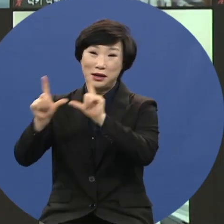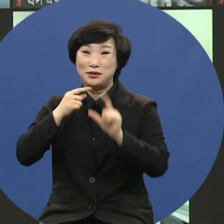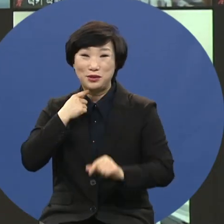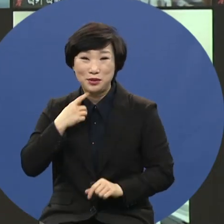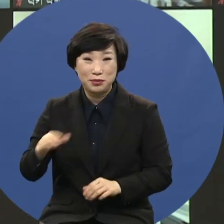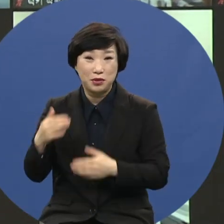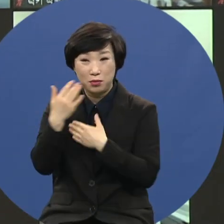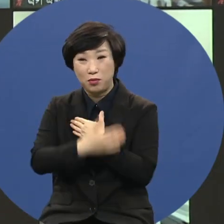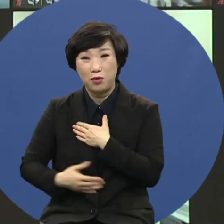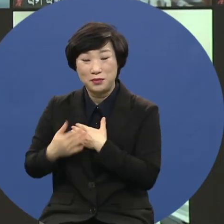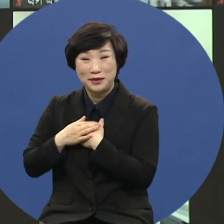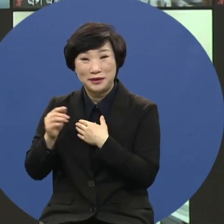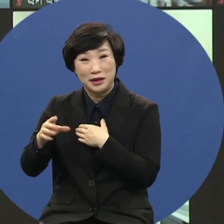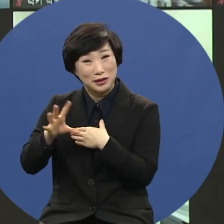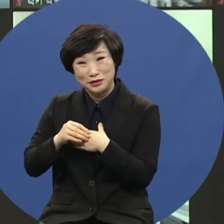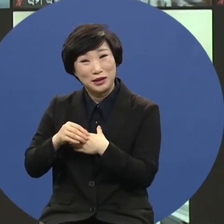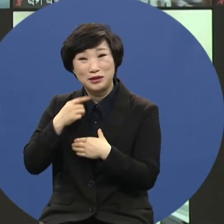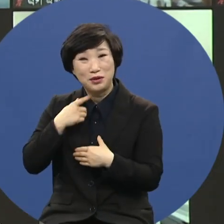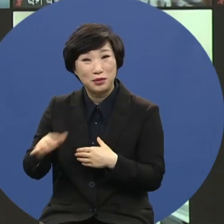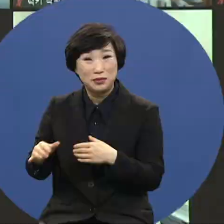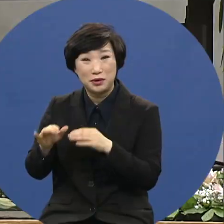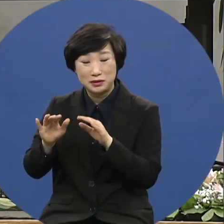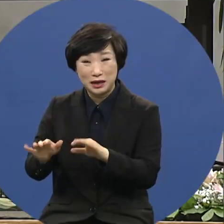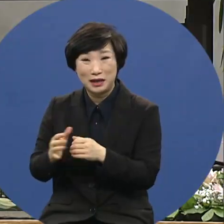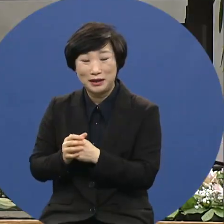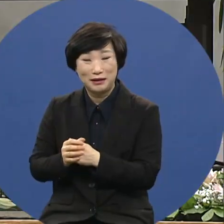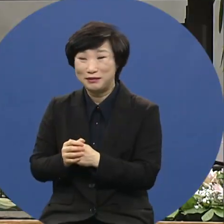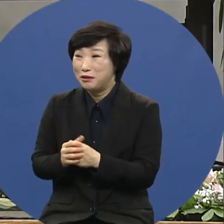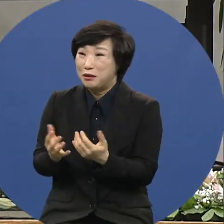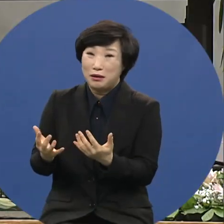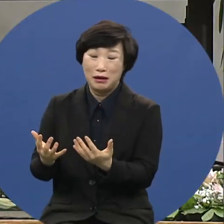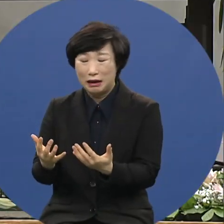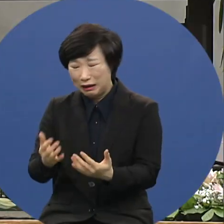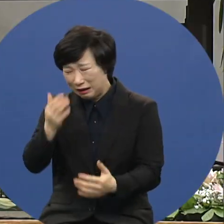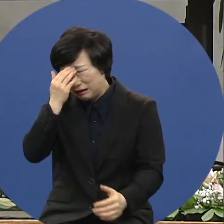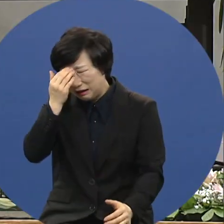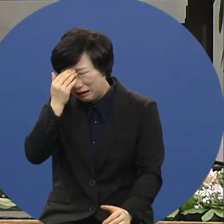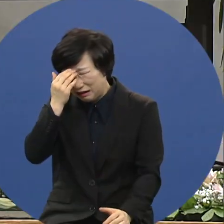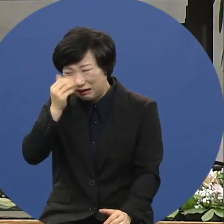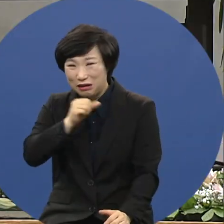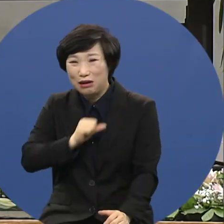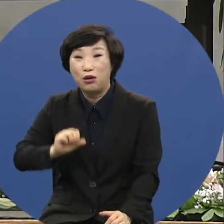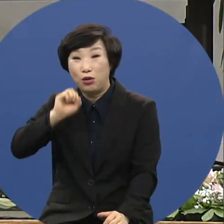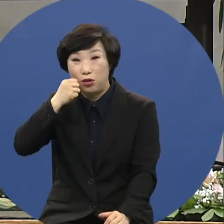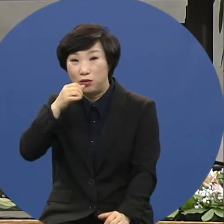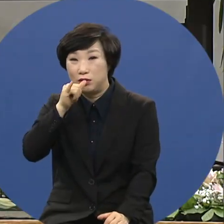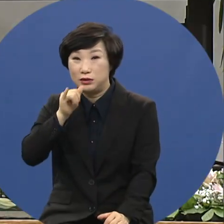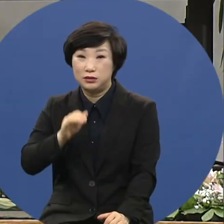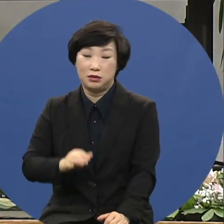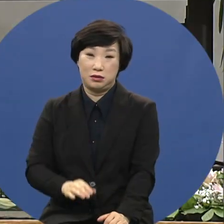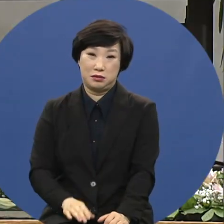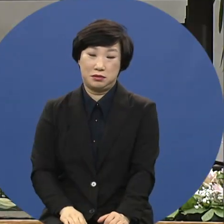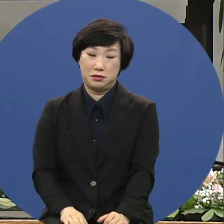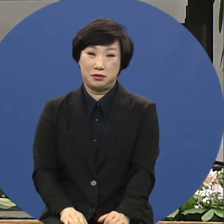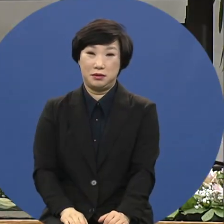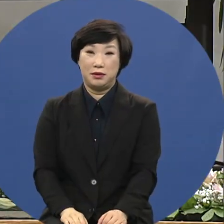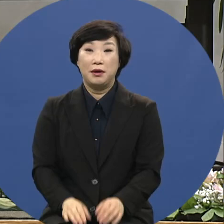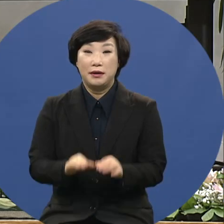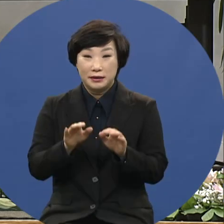살아봤어야지. 몸이 그렇게 살아봤어야 이 적응을 하죠. 적응이 아니라 못 견딥니다.